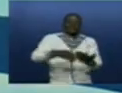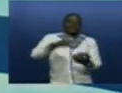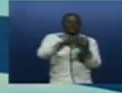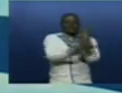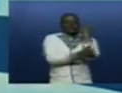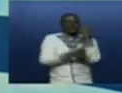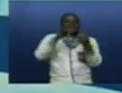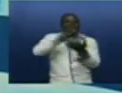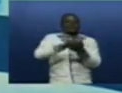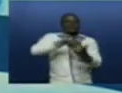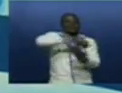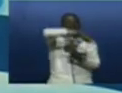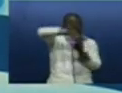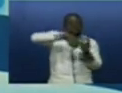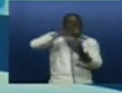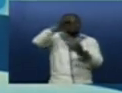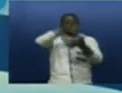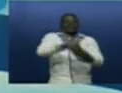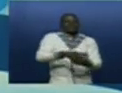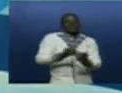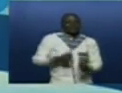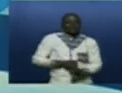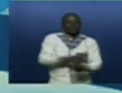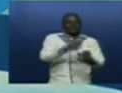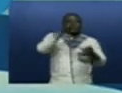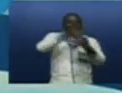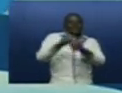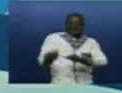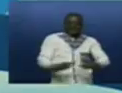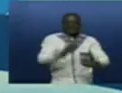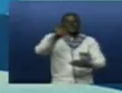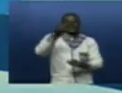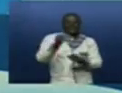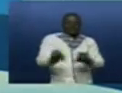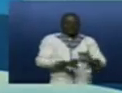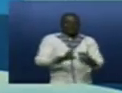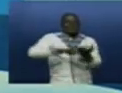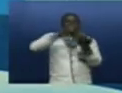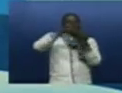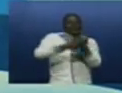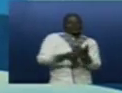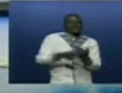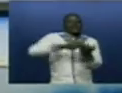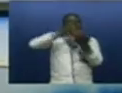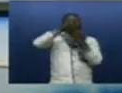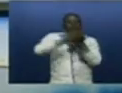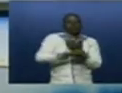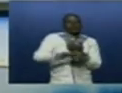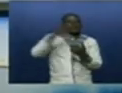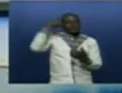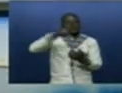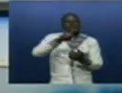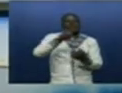qui entre dans le cadre de suivi de ces activités menées par les projets et programmes de l'AFD à l'Est. Désiré